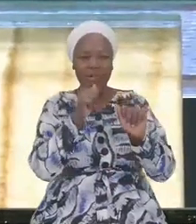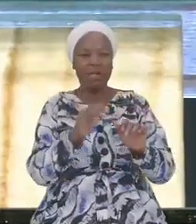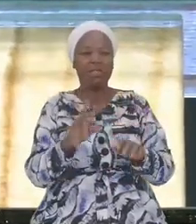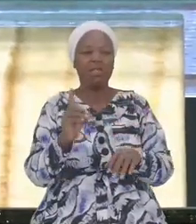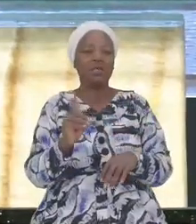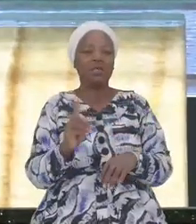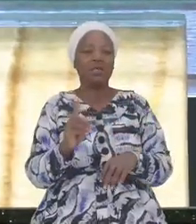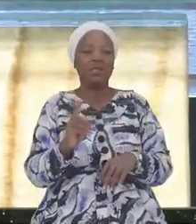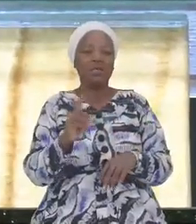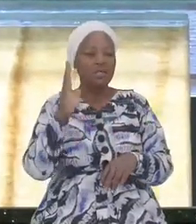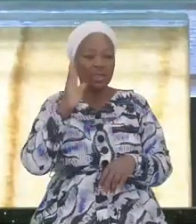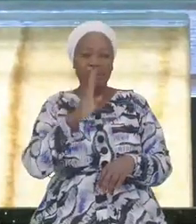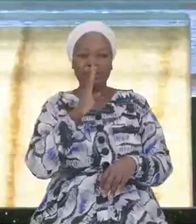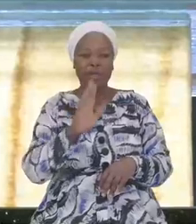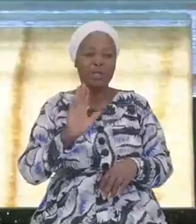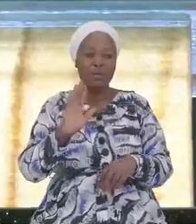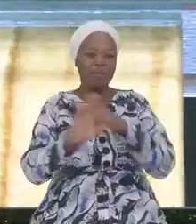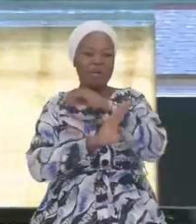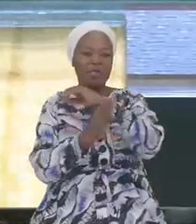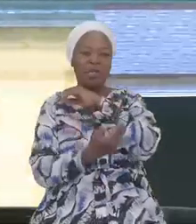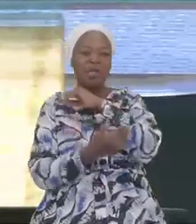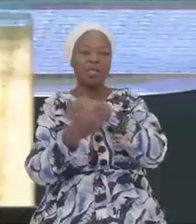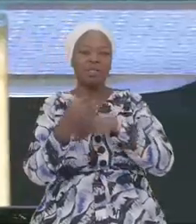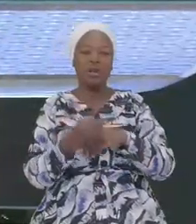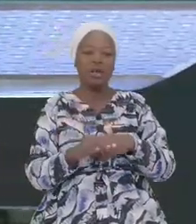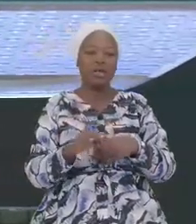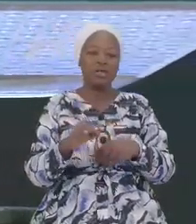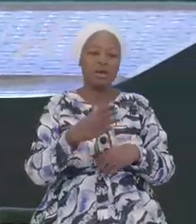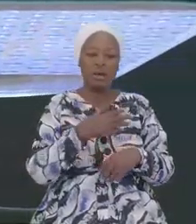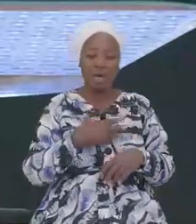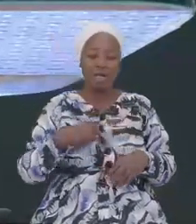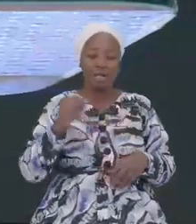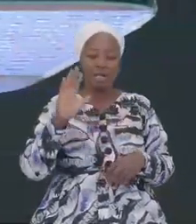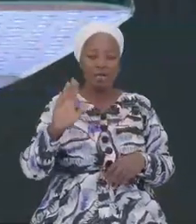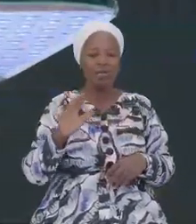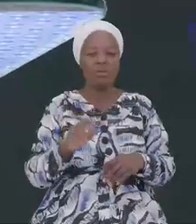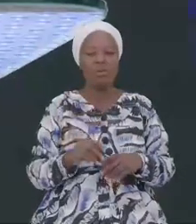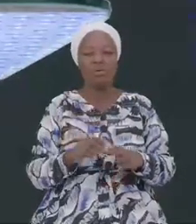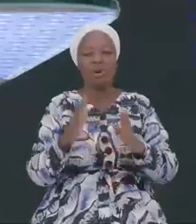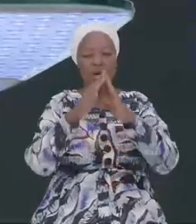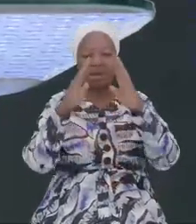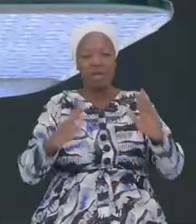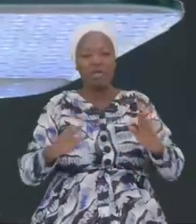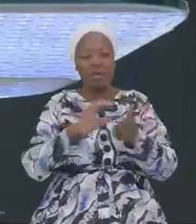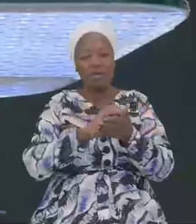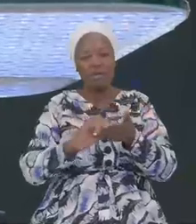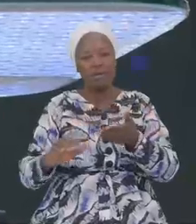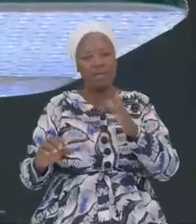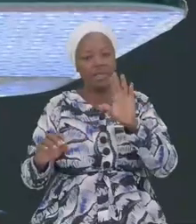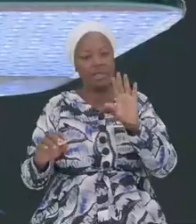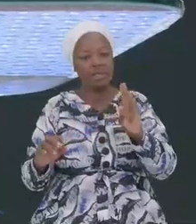il nous dit, ta corbeille et ta ruche seront bénies. Voyez le verset 7. Verset